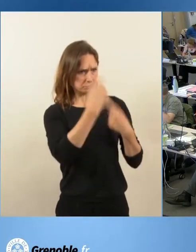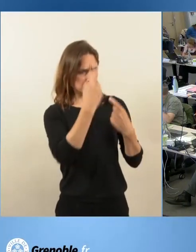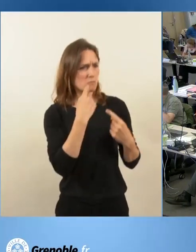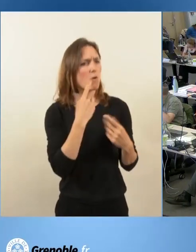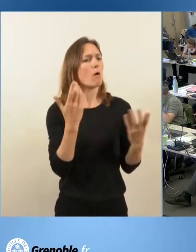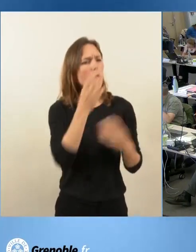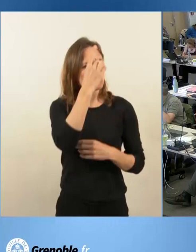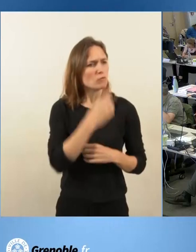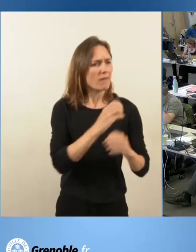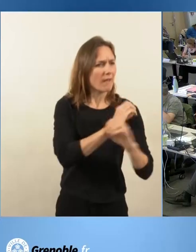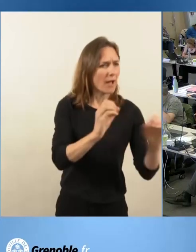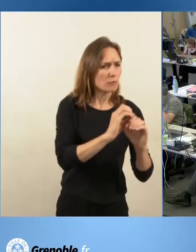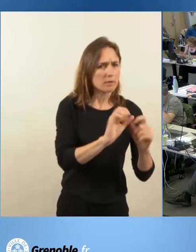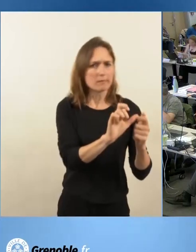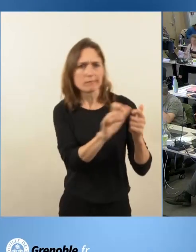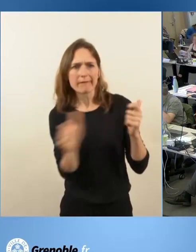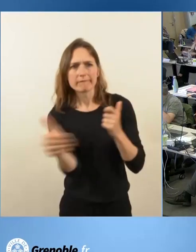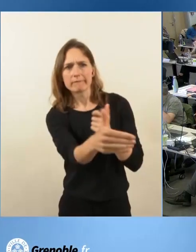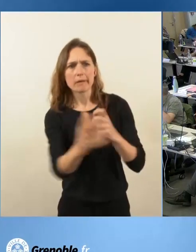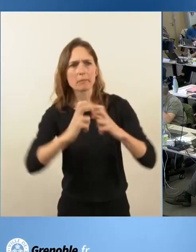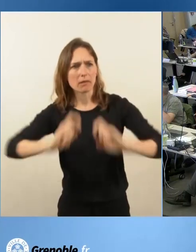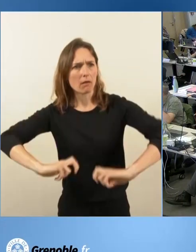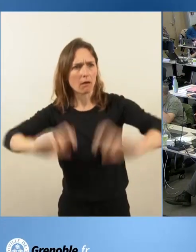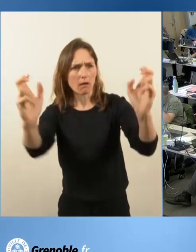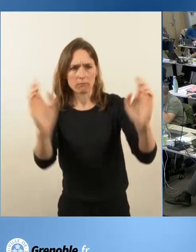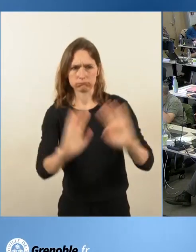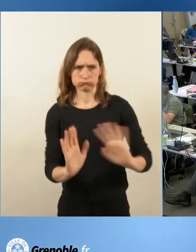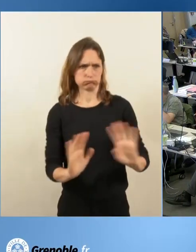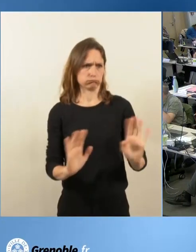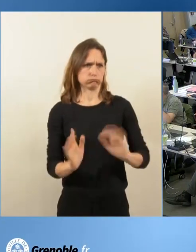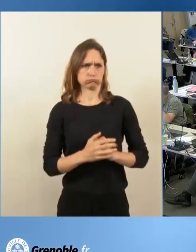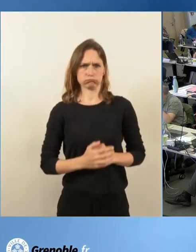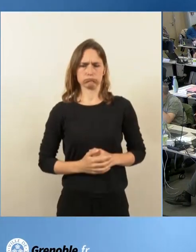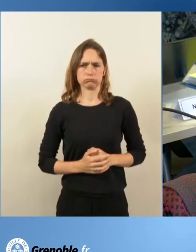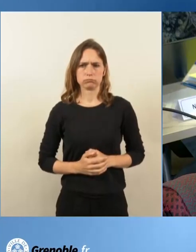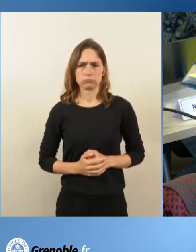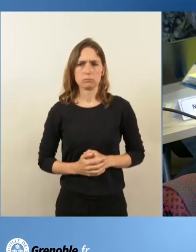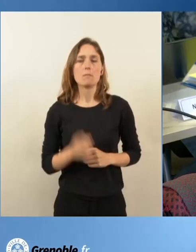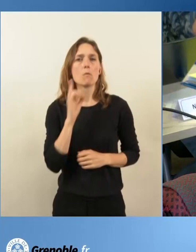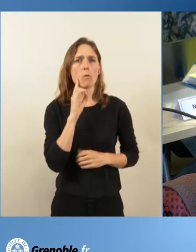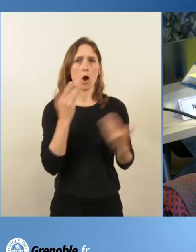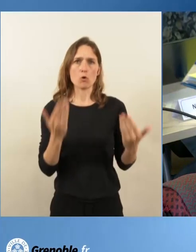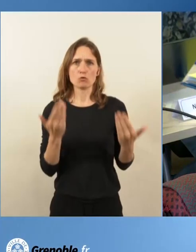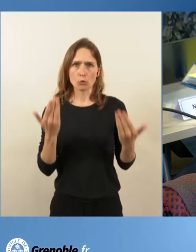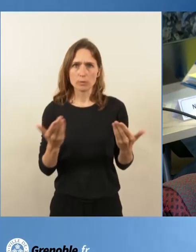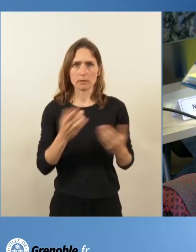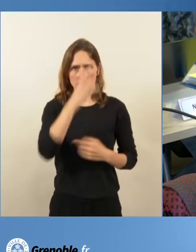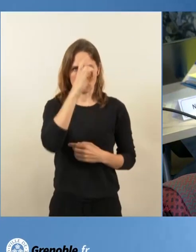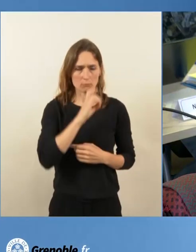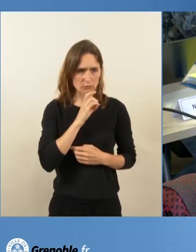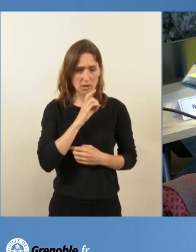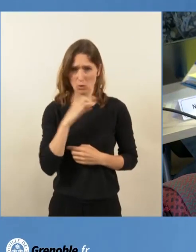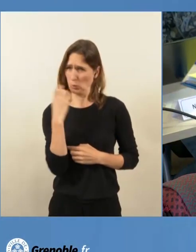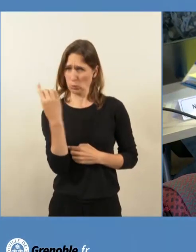gratuits du musée nous augmenterons les tarifs puisque aujourd'hui tout entrée au musée de Grenoble et payante